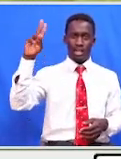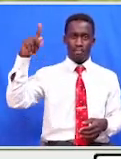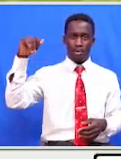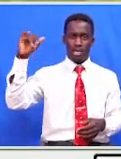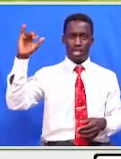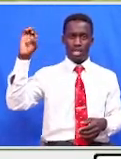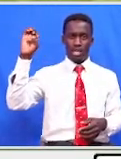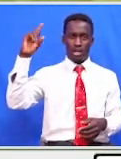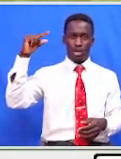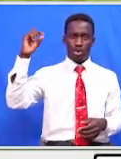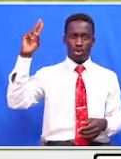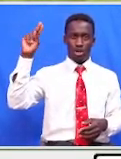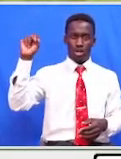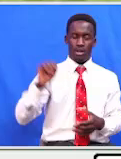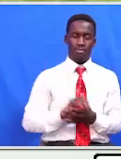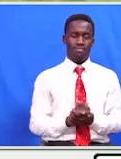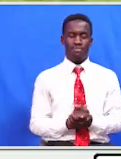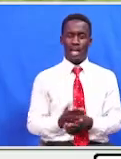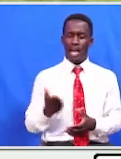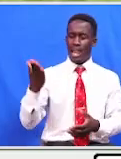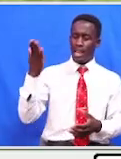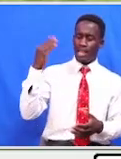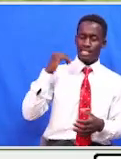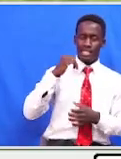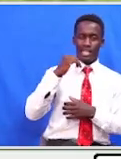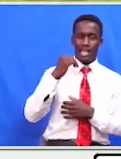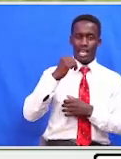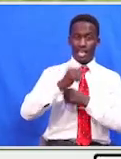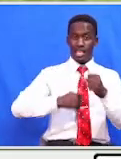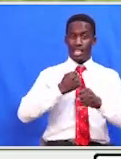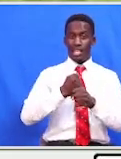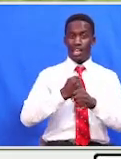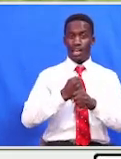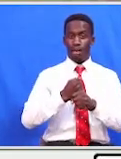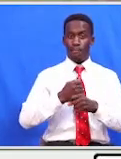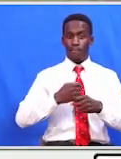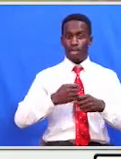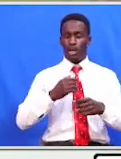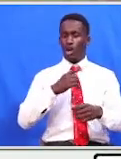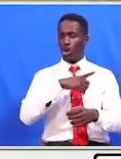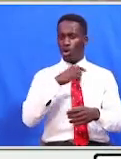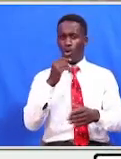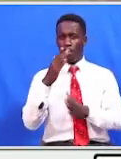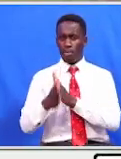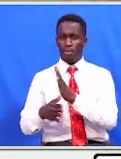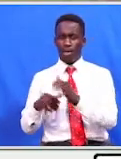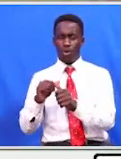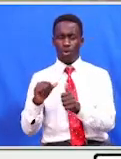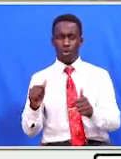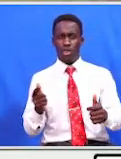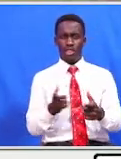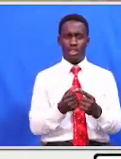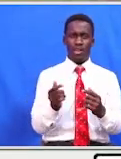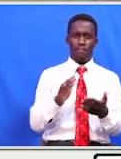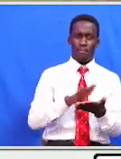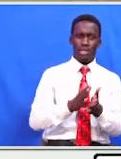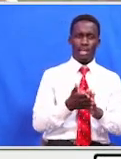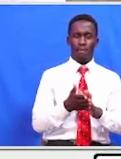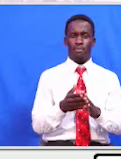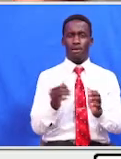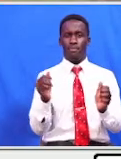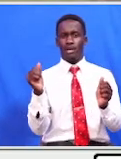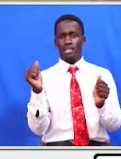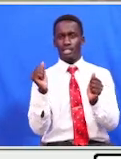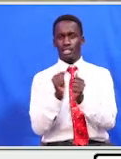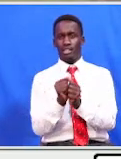nilifanya mazoezi, nikakuja nikaanza kukimbia, kachukua nambari ya 13. Naangalia watoto ambao wanashinda,